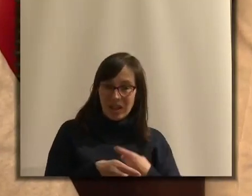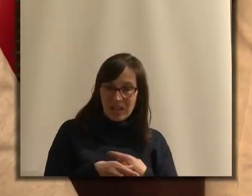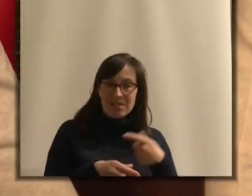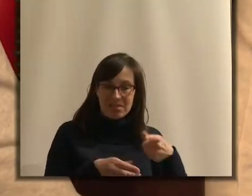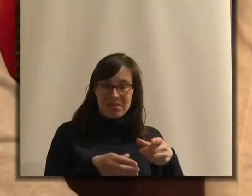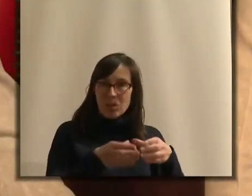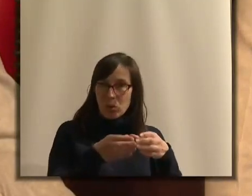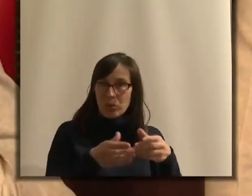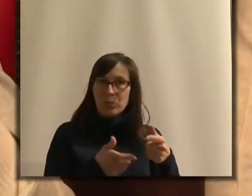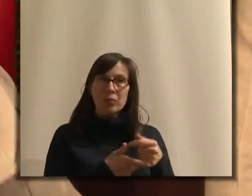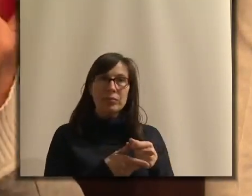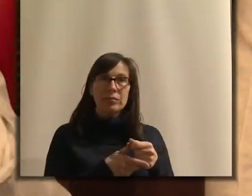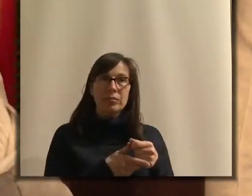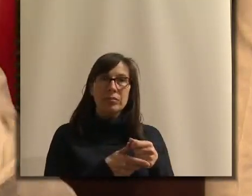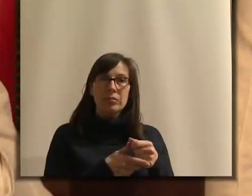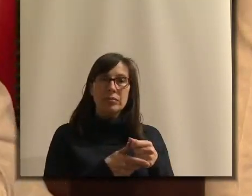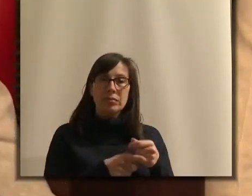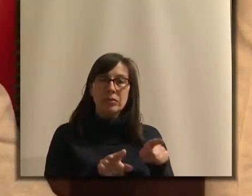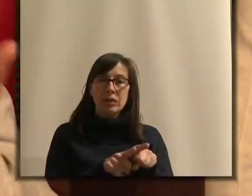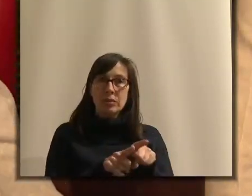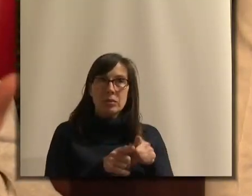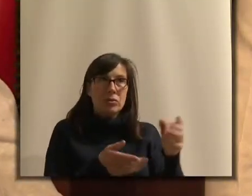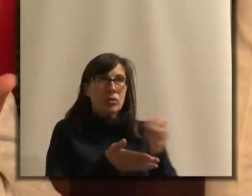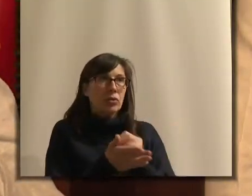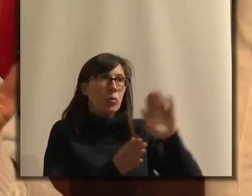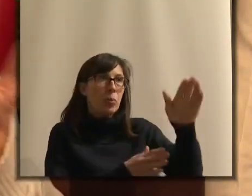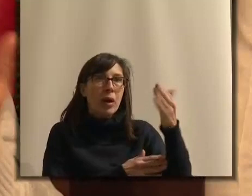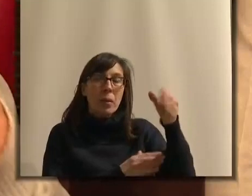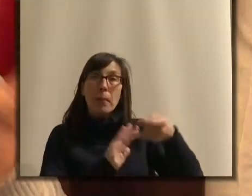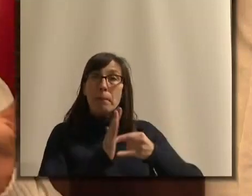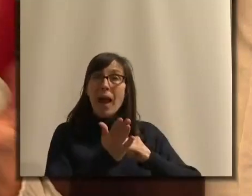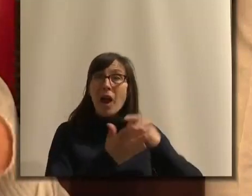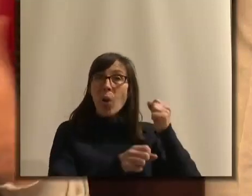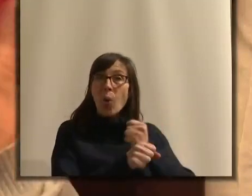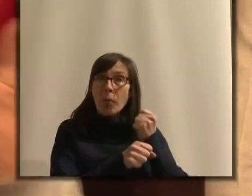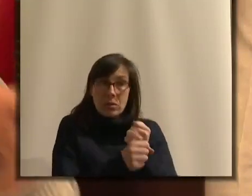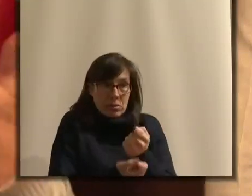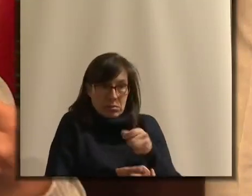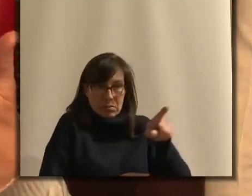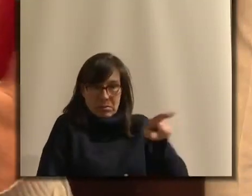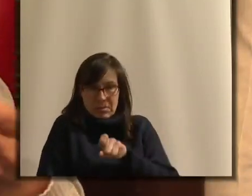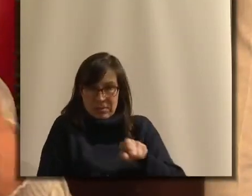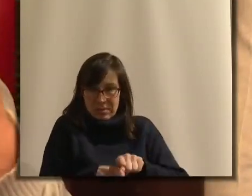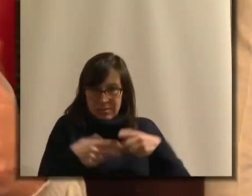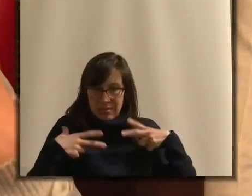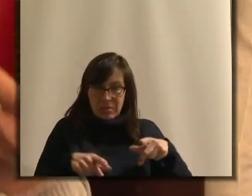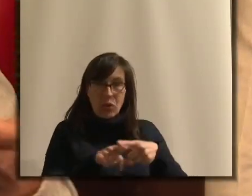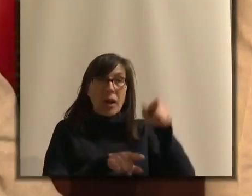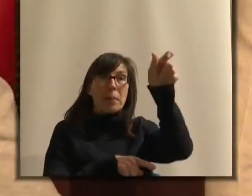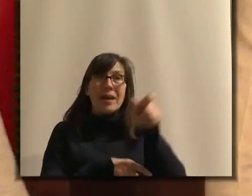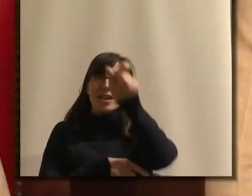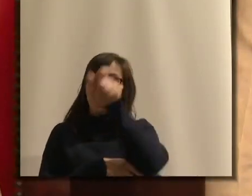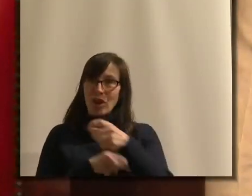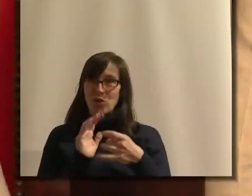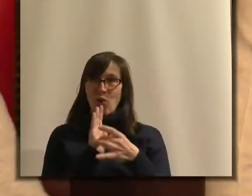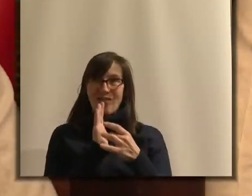sempre que ens acollim a totes, tots els plans d'ocupació ens interessen, perquè és mà d'obra, no? És gent qualificada, que ens